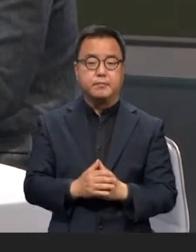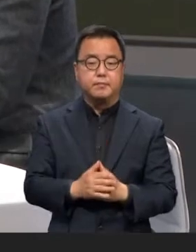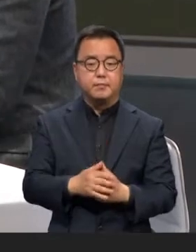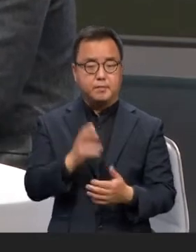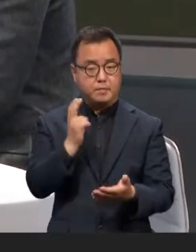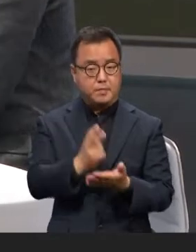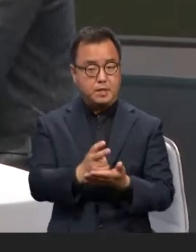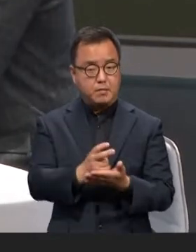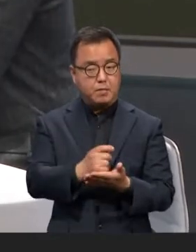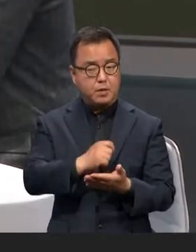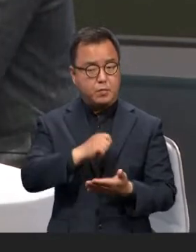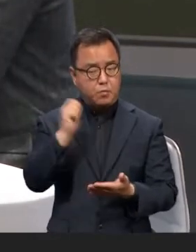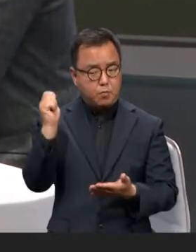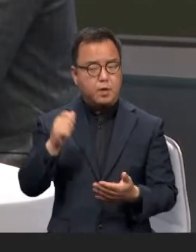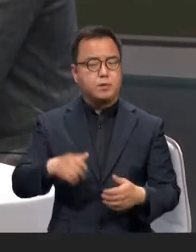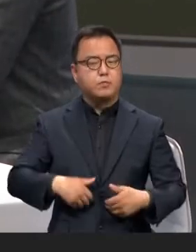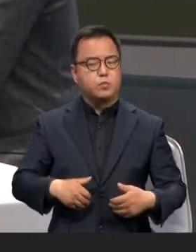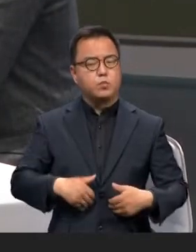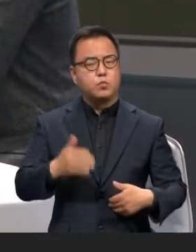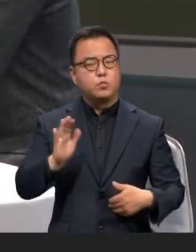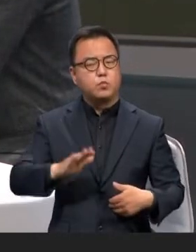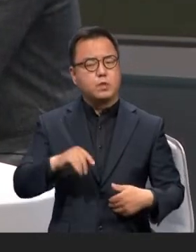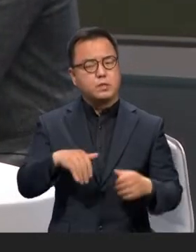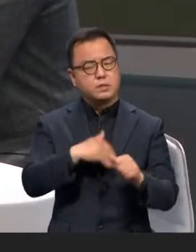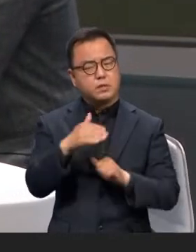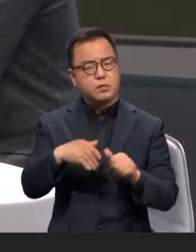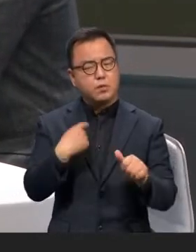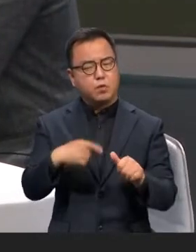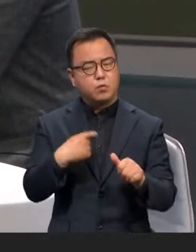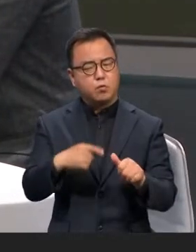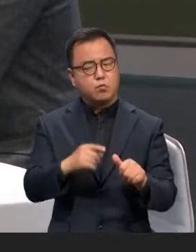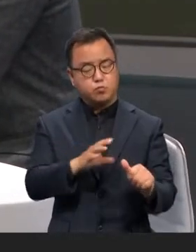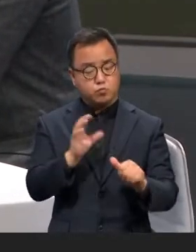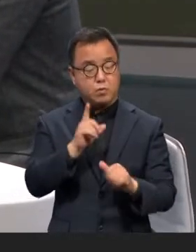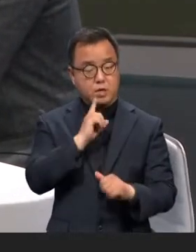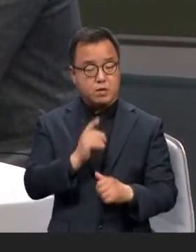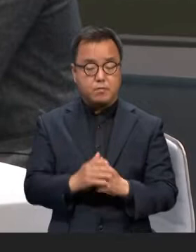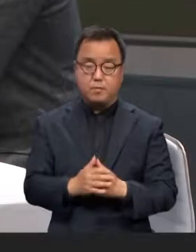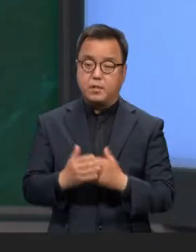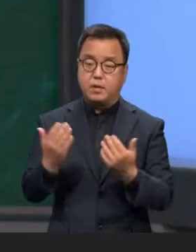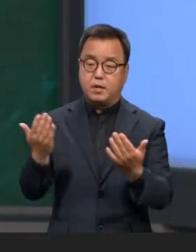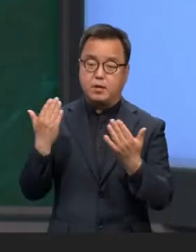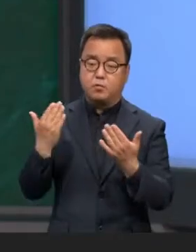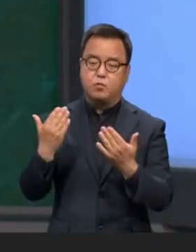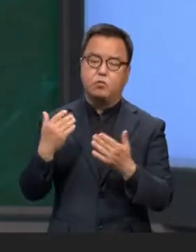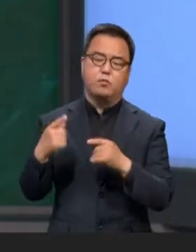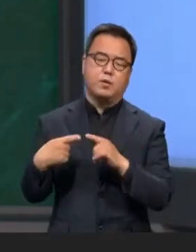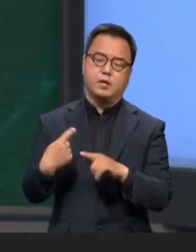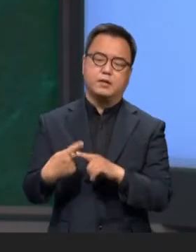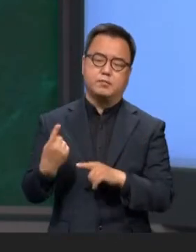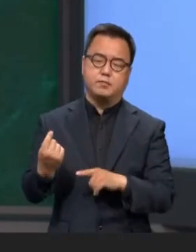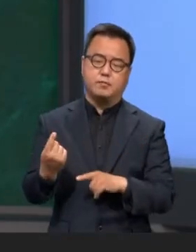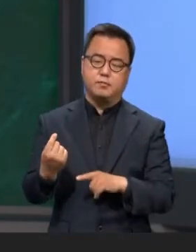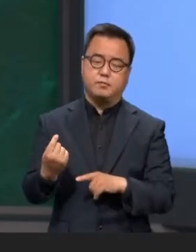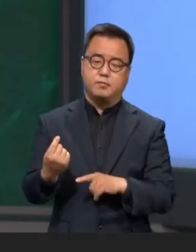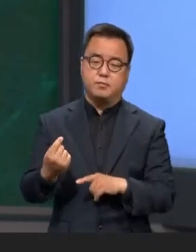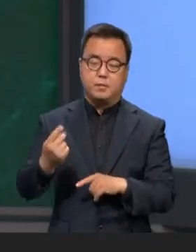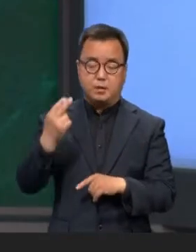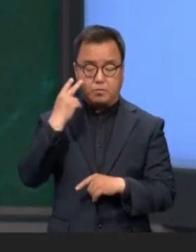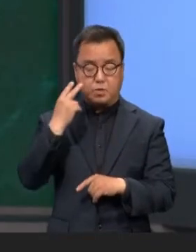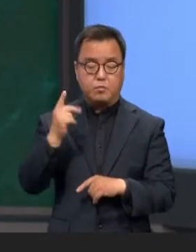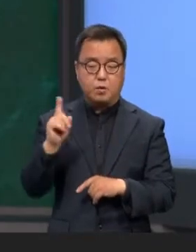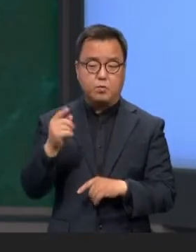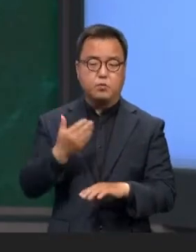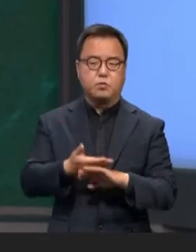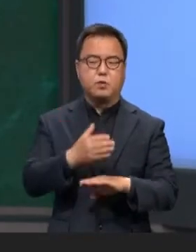통과돼야 되겠지만 이런 대책이 교육 현장에도 적용되게 전이라고 예 그렇습니다 학교라고 예외가 아니죠 미국에선 콜럼바인 고등학교와